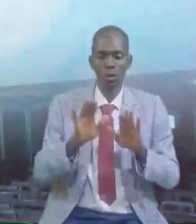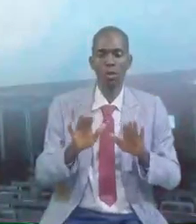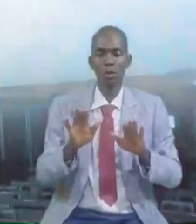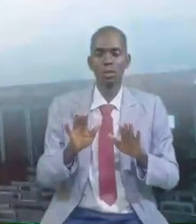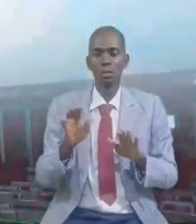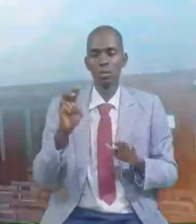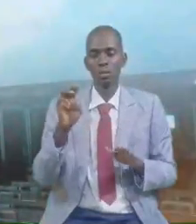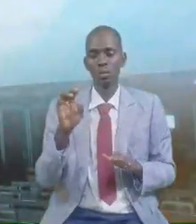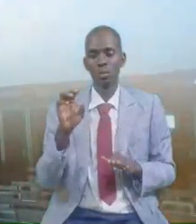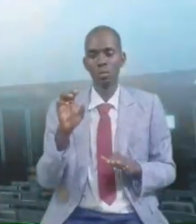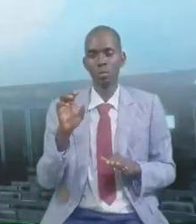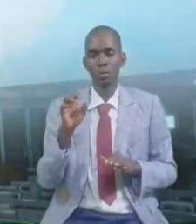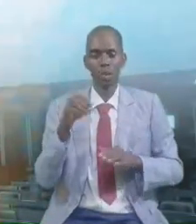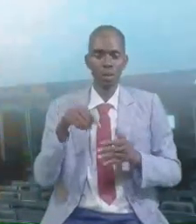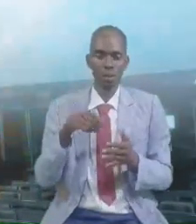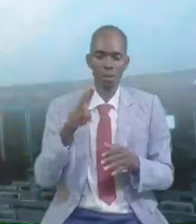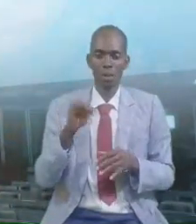2024.